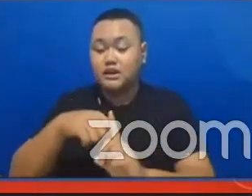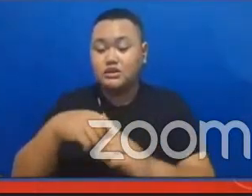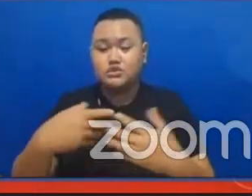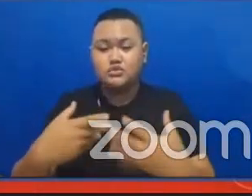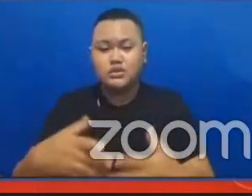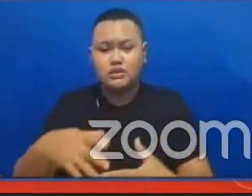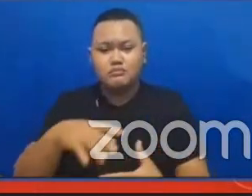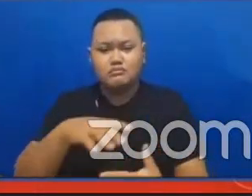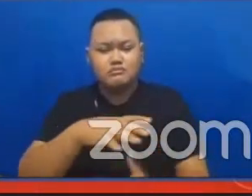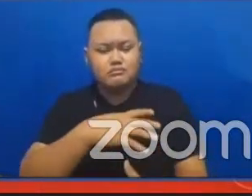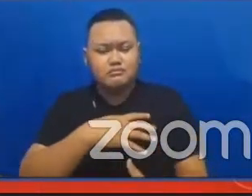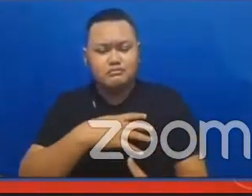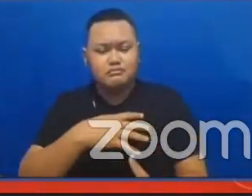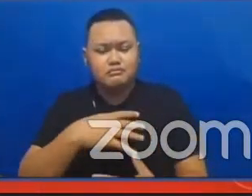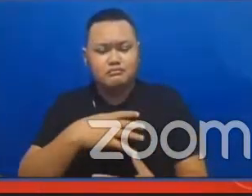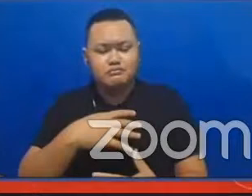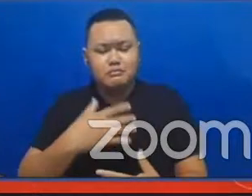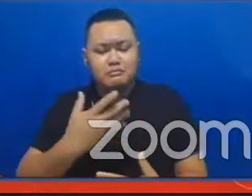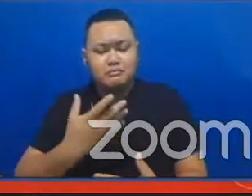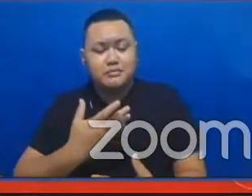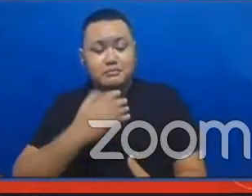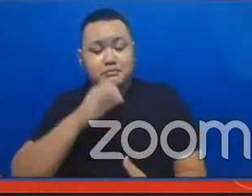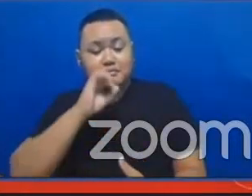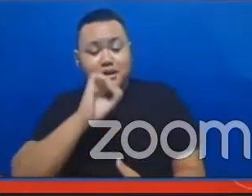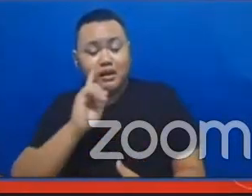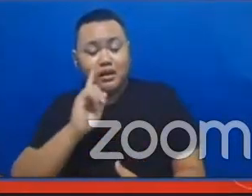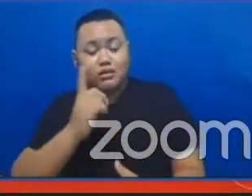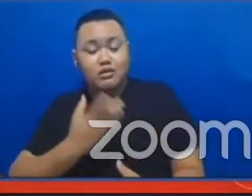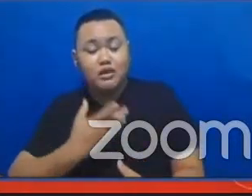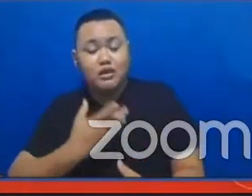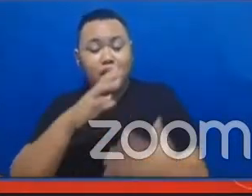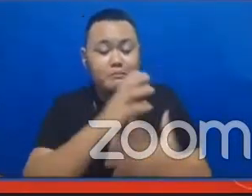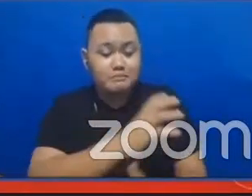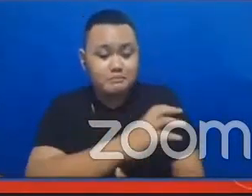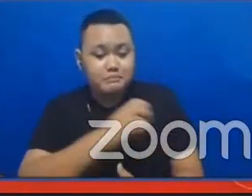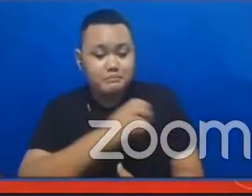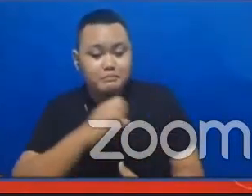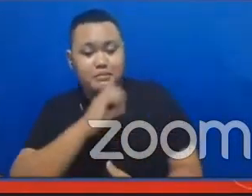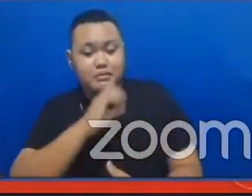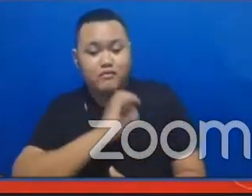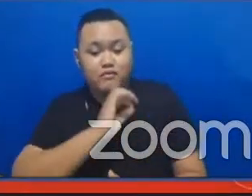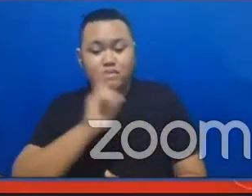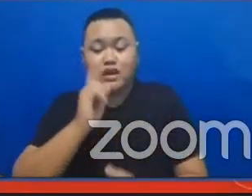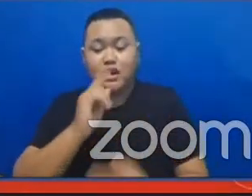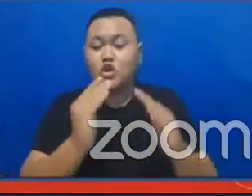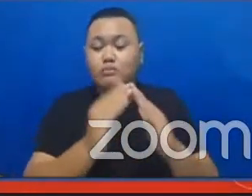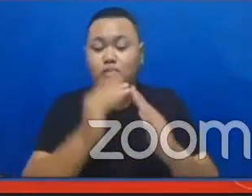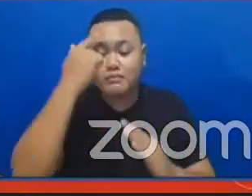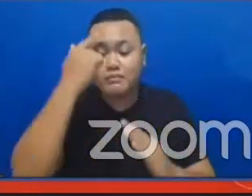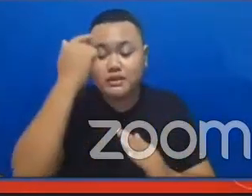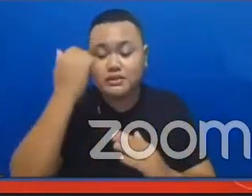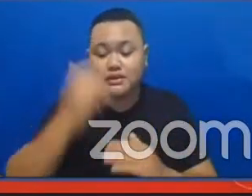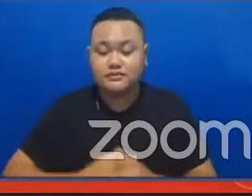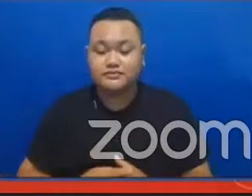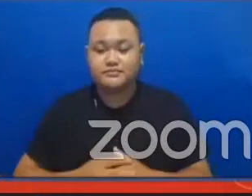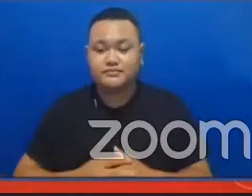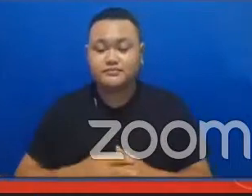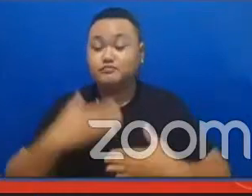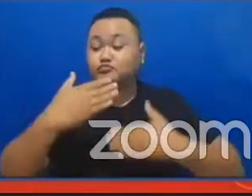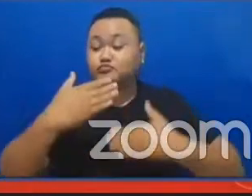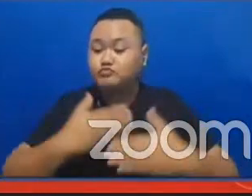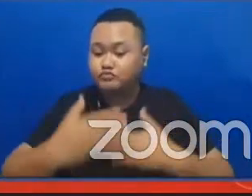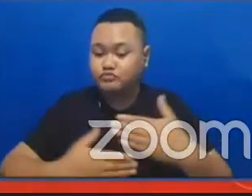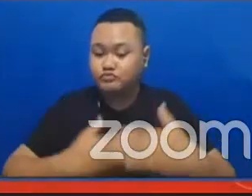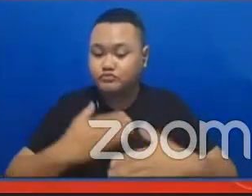yang diluncurkan oleh kementerian. Dan ini selaras dengan bahwa proses itu